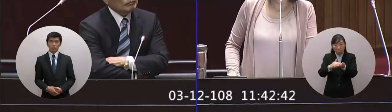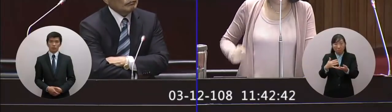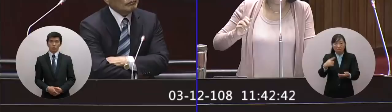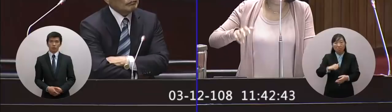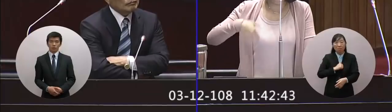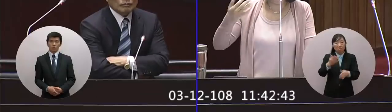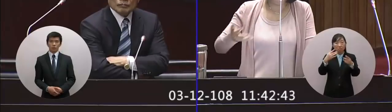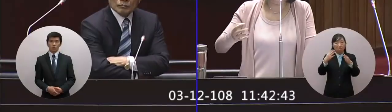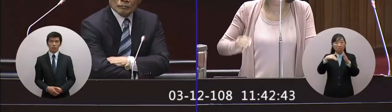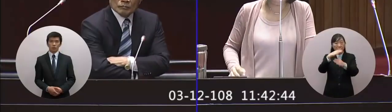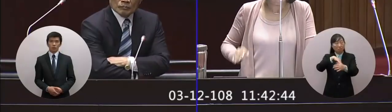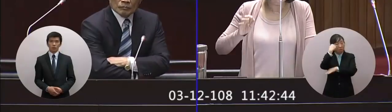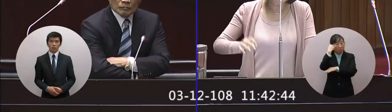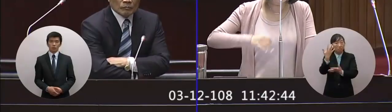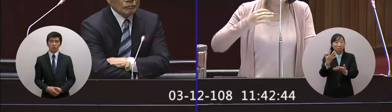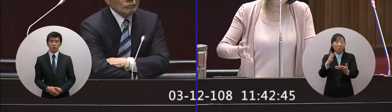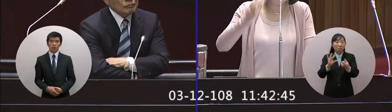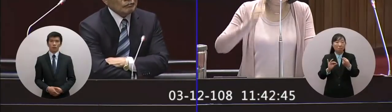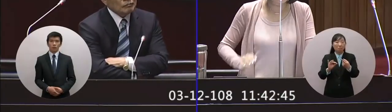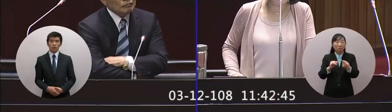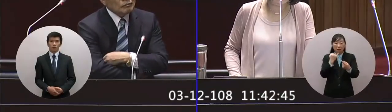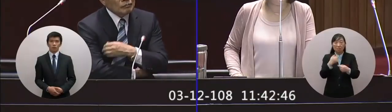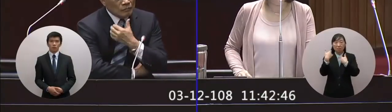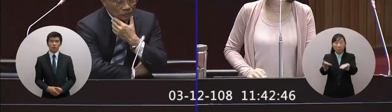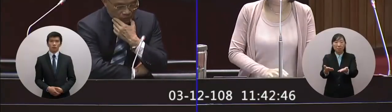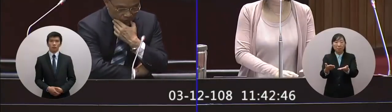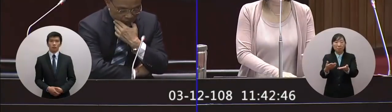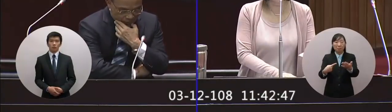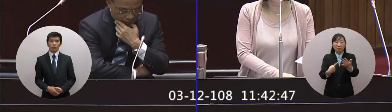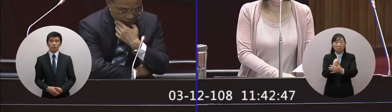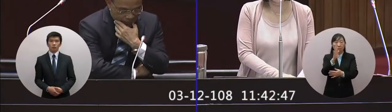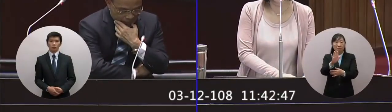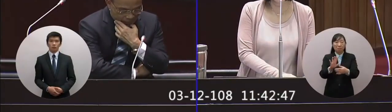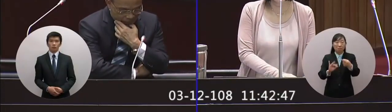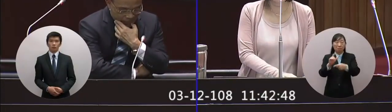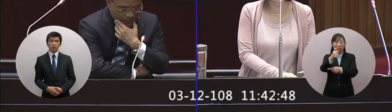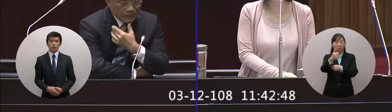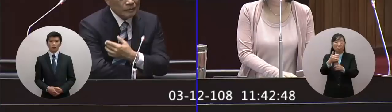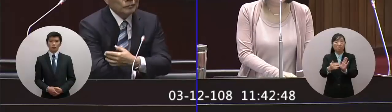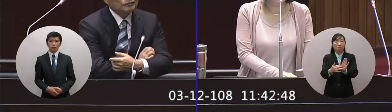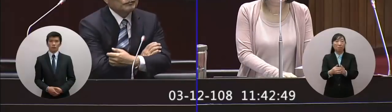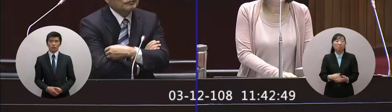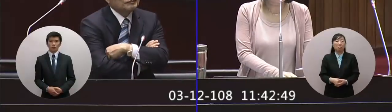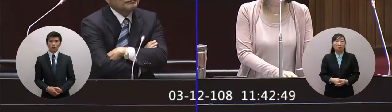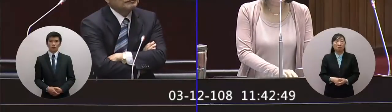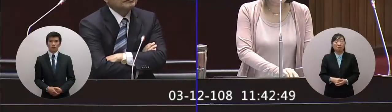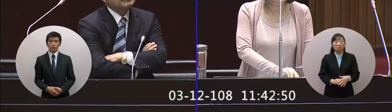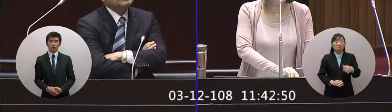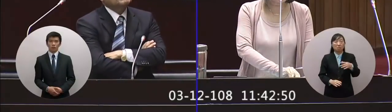%，就是合理提供的，目前可以提供的量只达55%，这是一个很大的 gap。